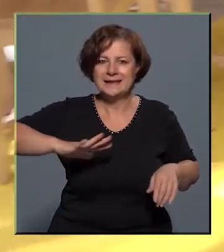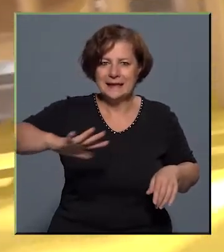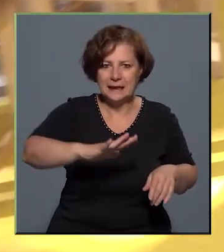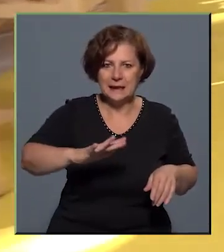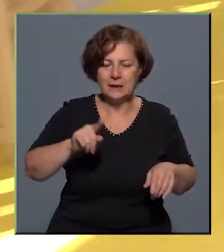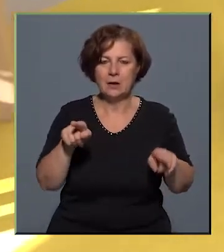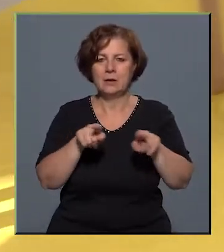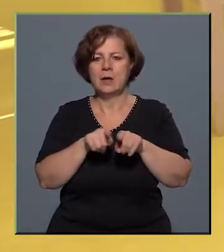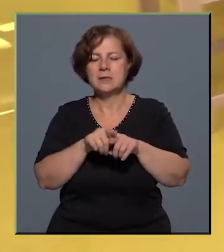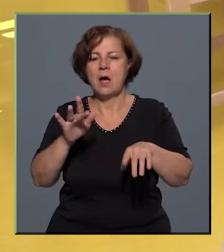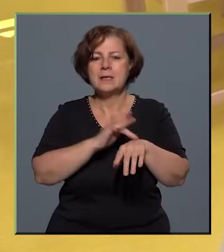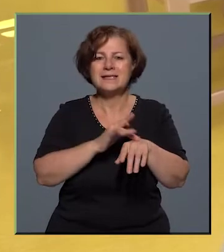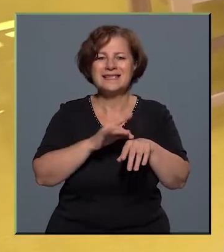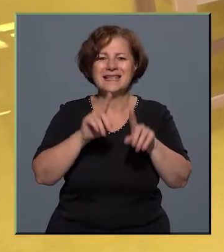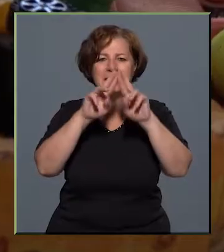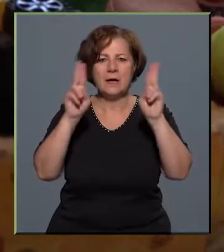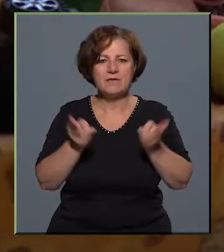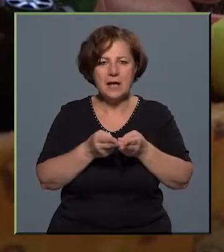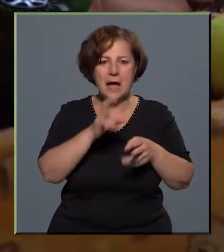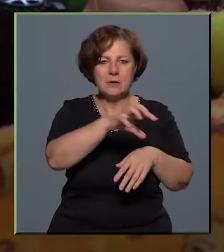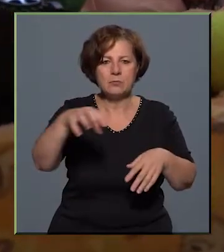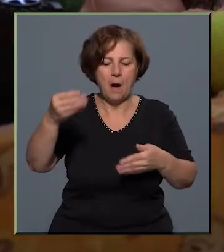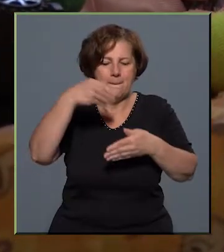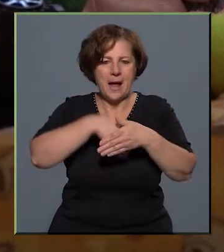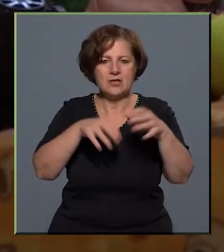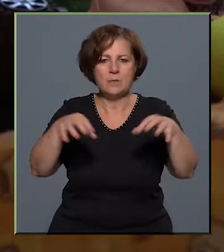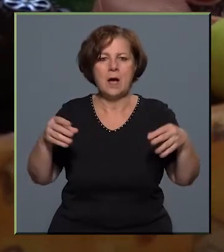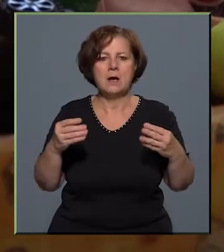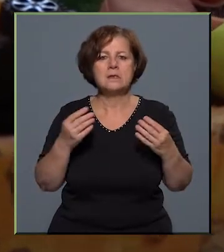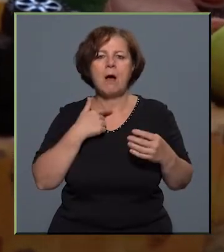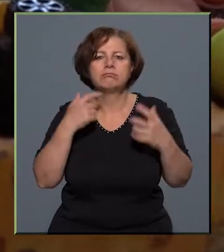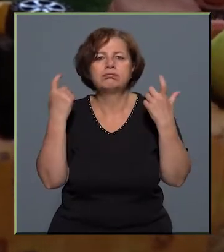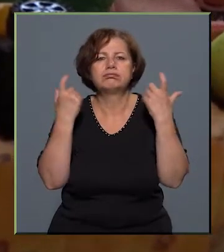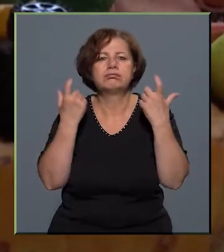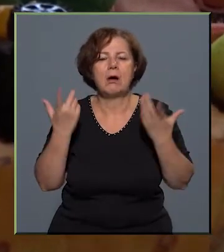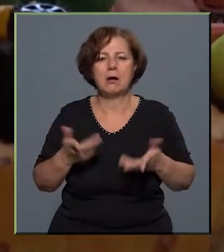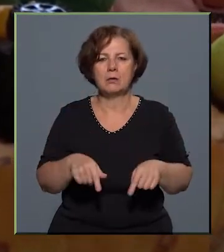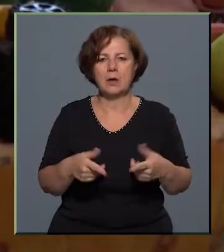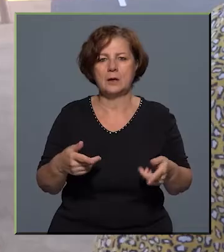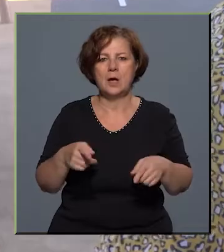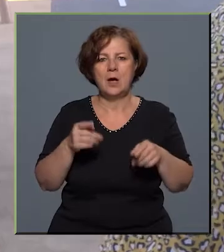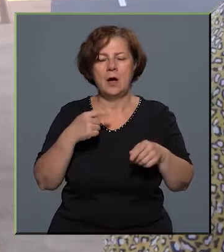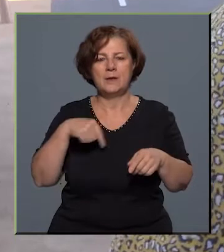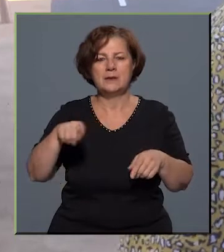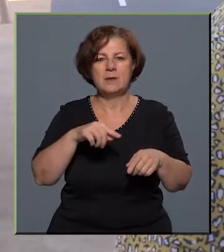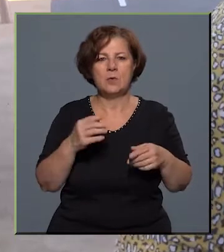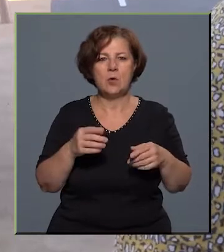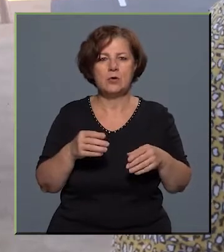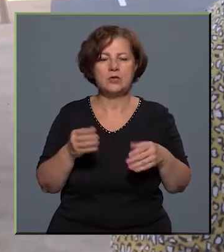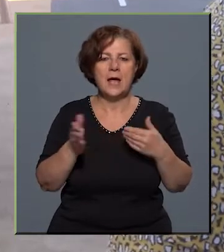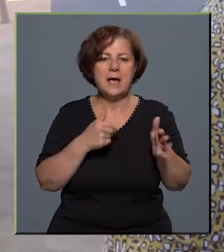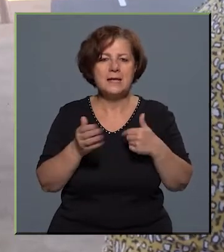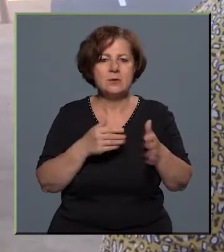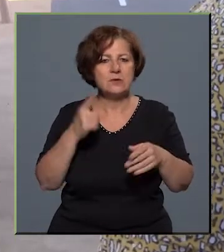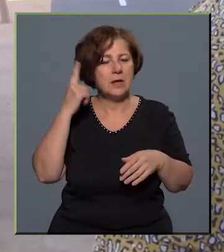a színvilág, az a bútorzat, az a belső berendezés, az a millió, amit most mi tárgyi